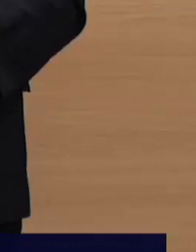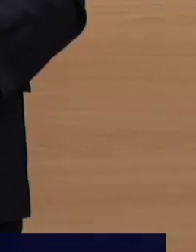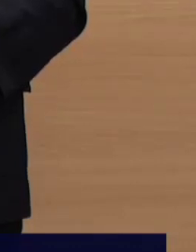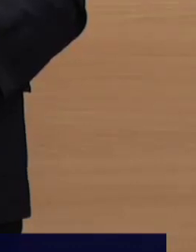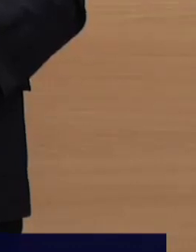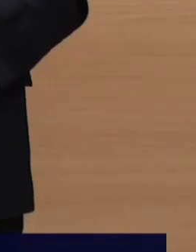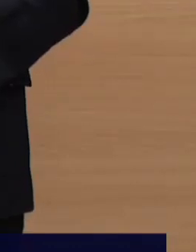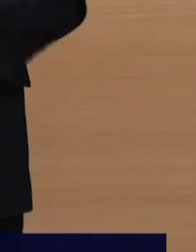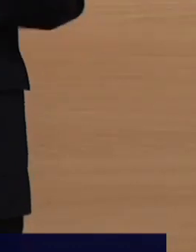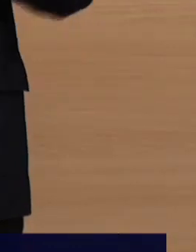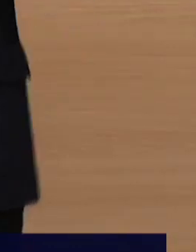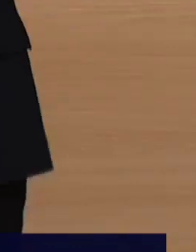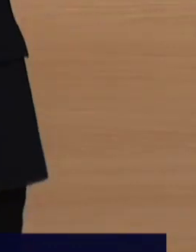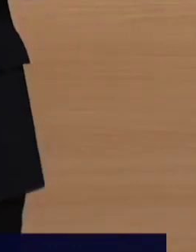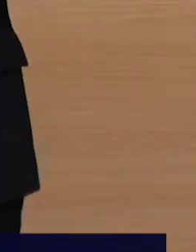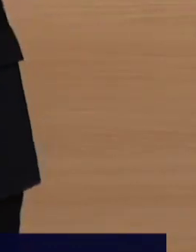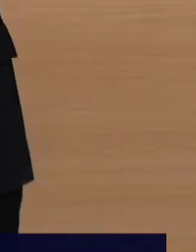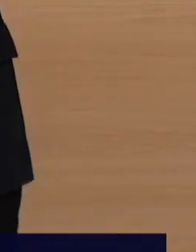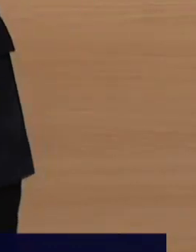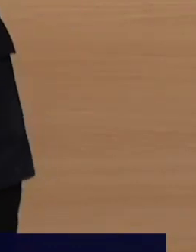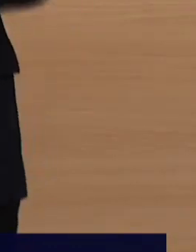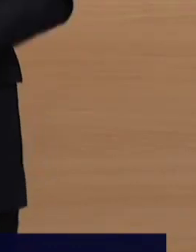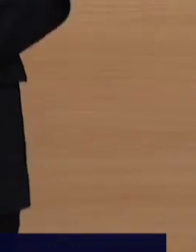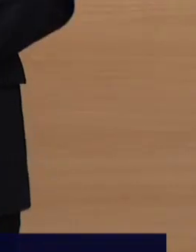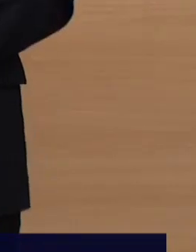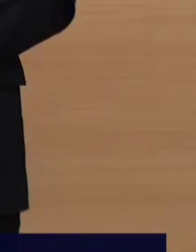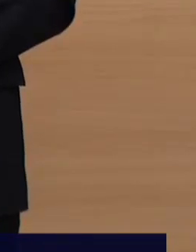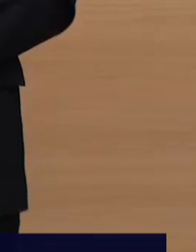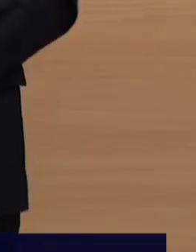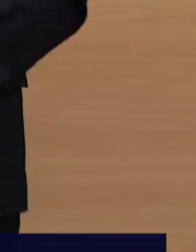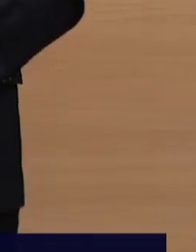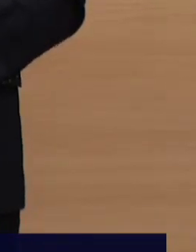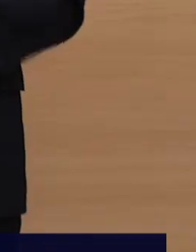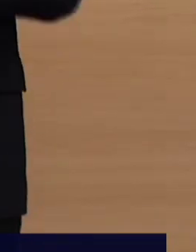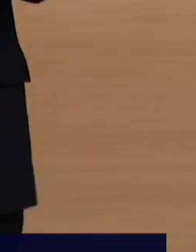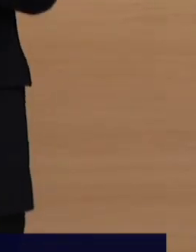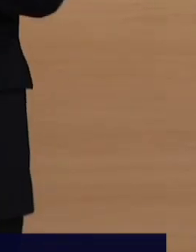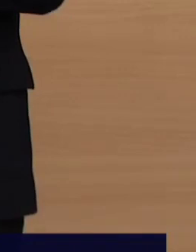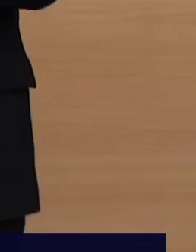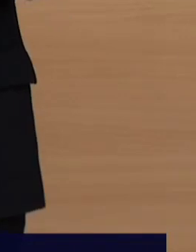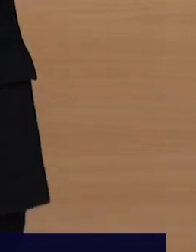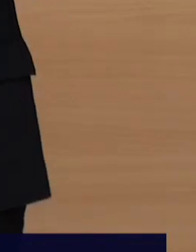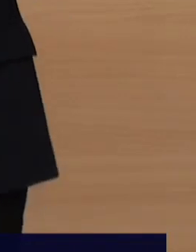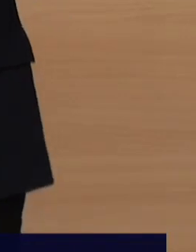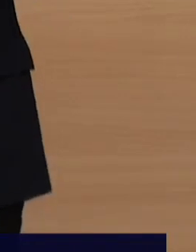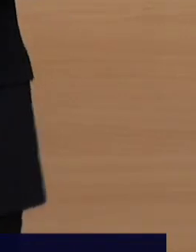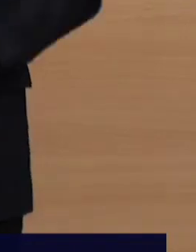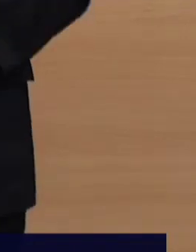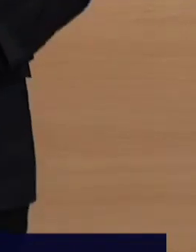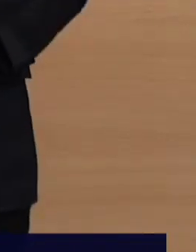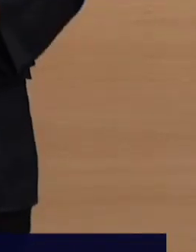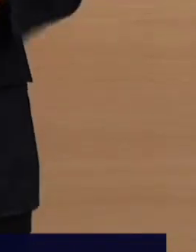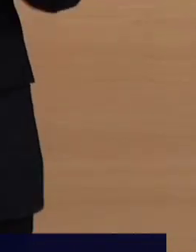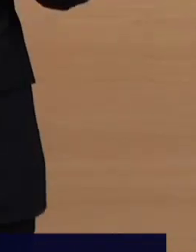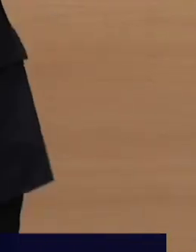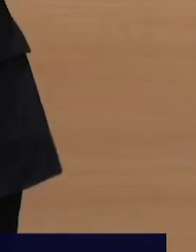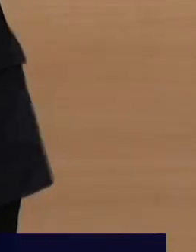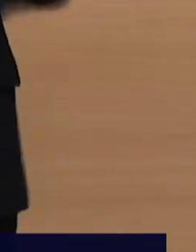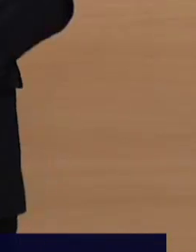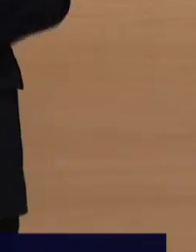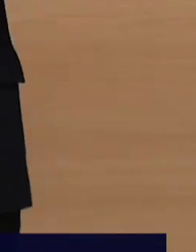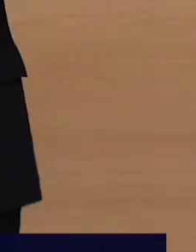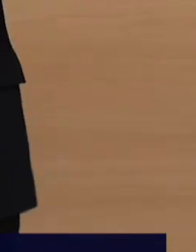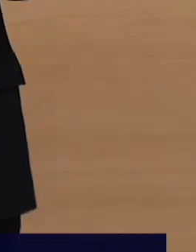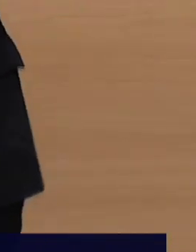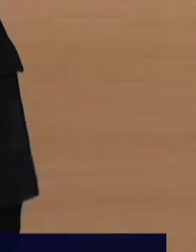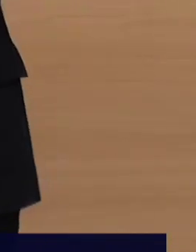날씨가 많이 쌀쌀해졌습니다. 바이러스의 활동성 증가가 우려되고 있고 또 계절성 인플루엔자 유행 가능성도 있습니다. 또